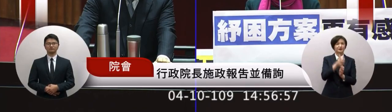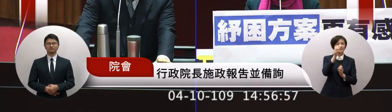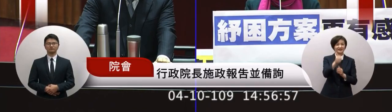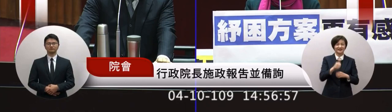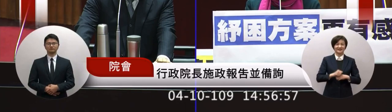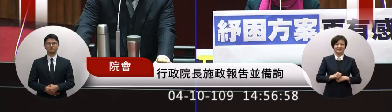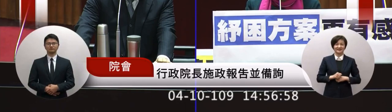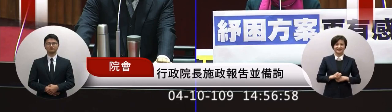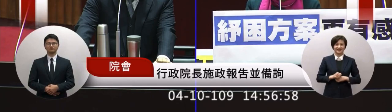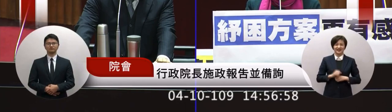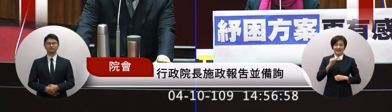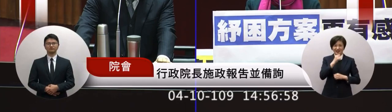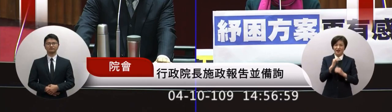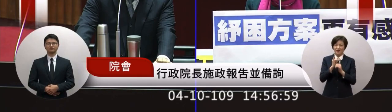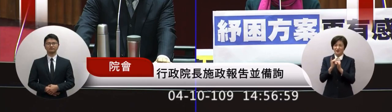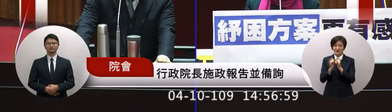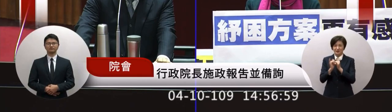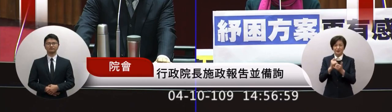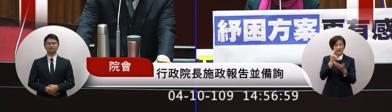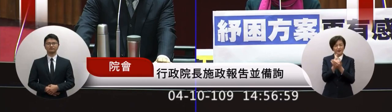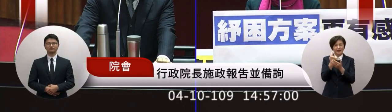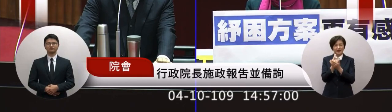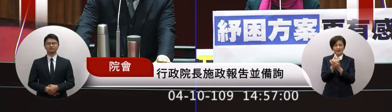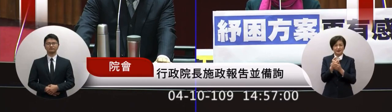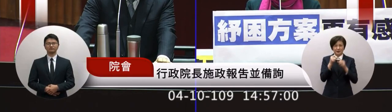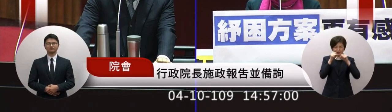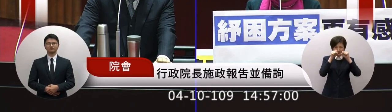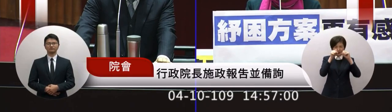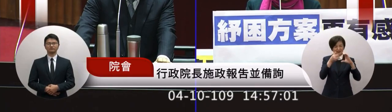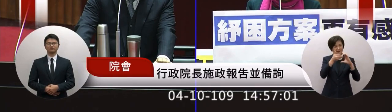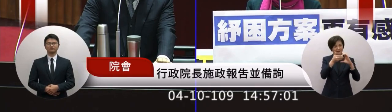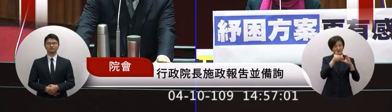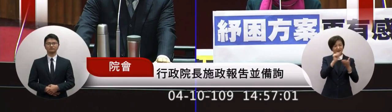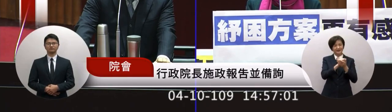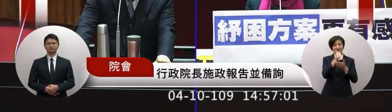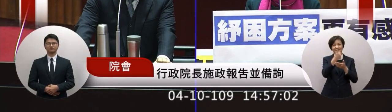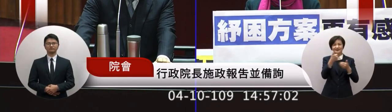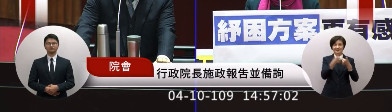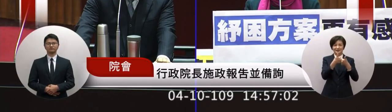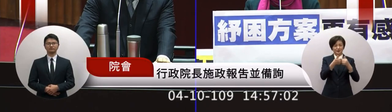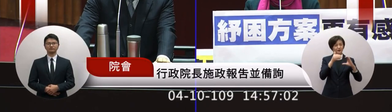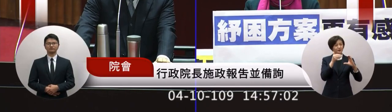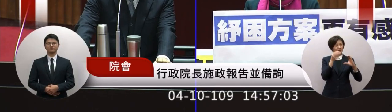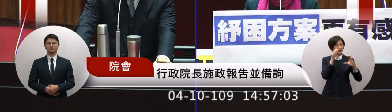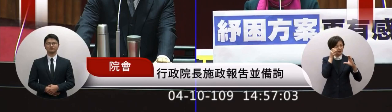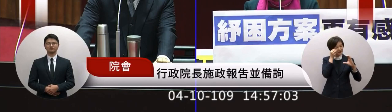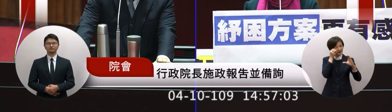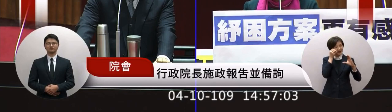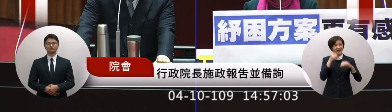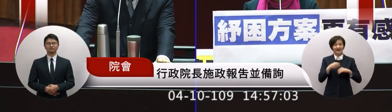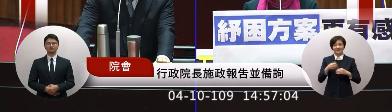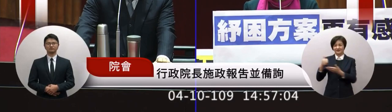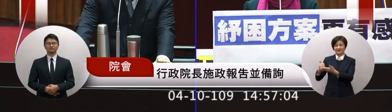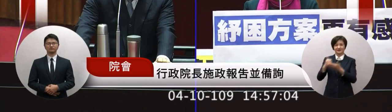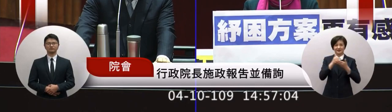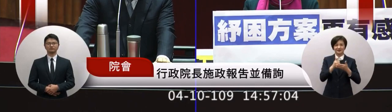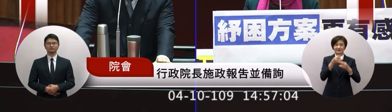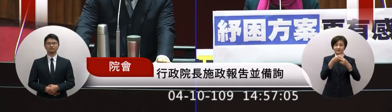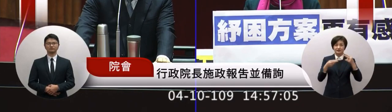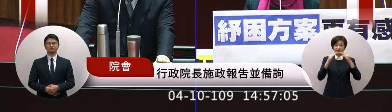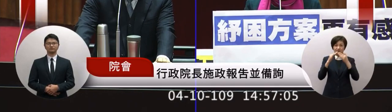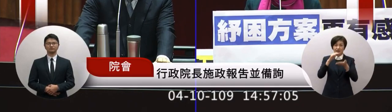我们国人同胞每日瞩目的疫情说明记者会，那特别有邀请我们客家的记者